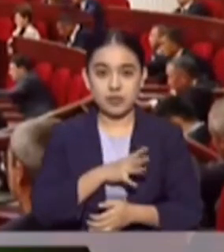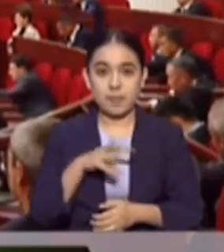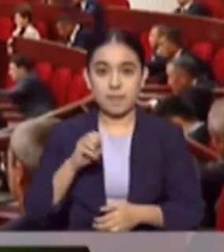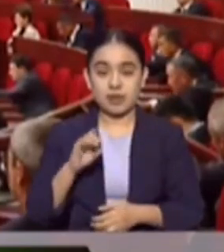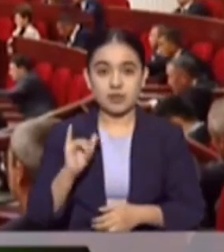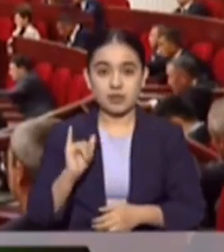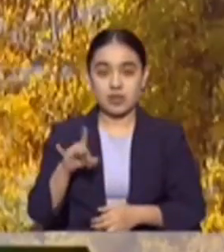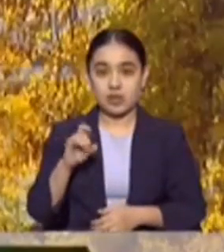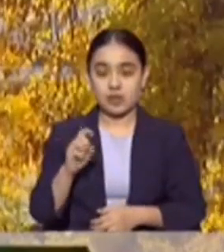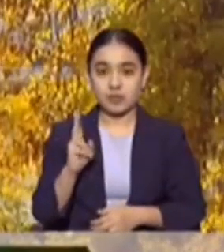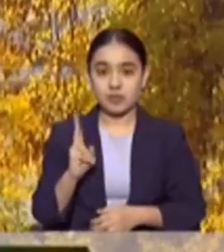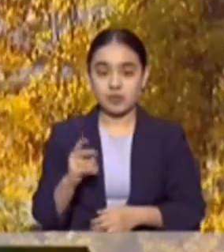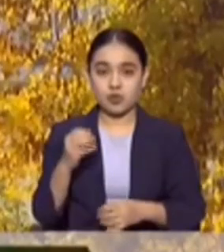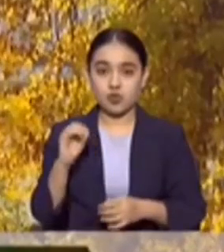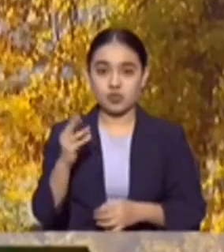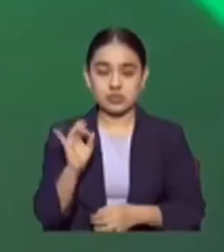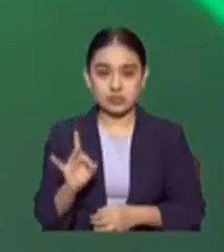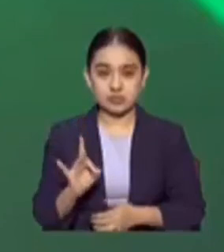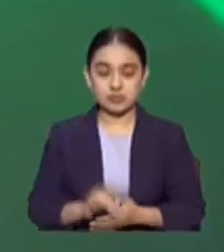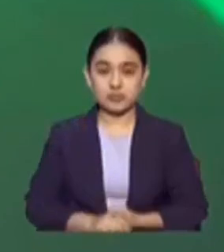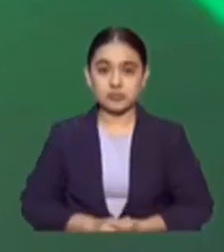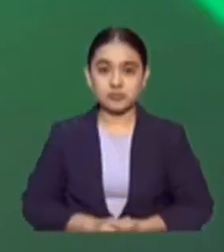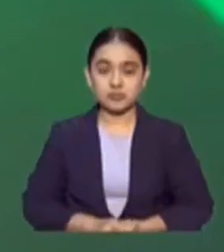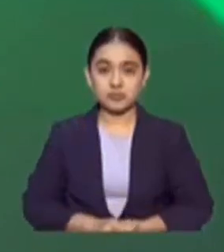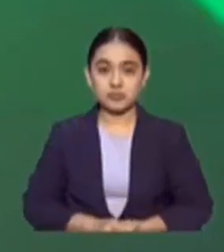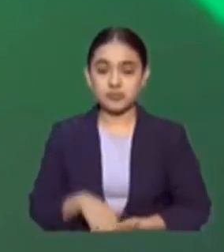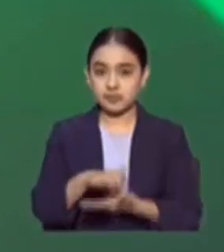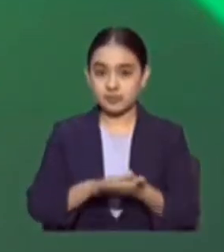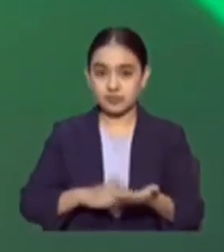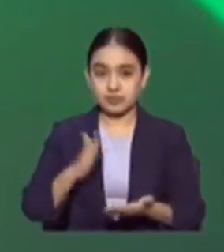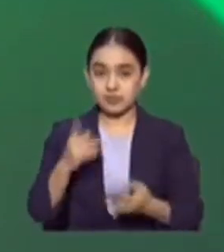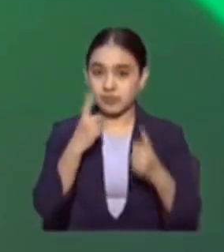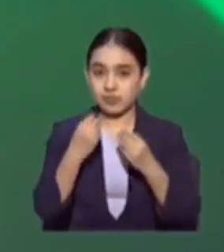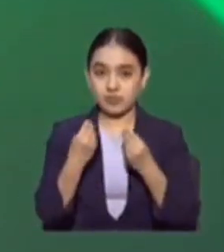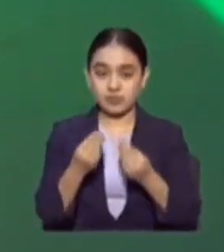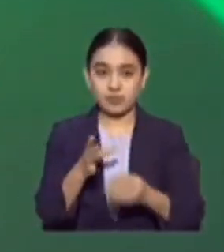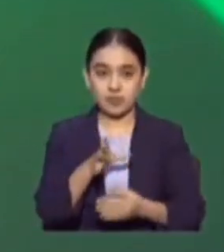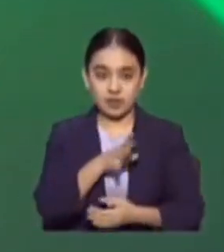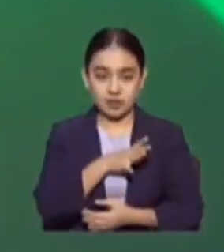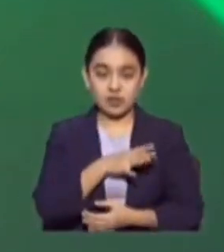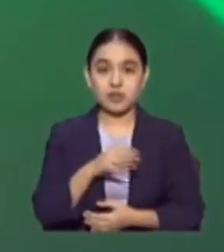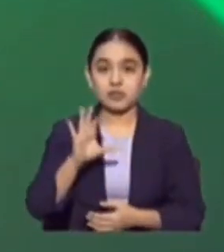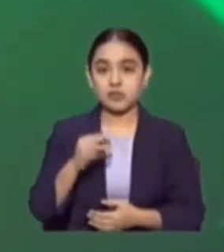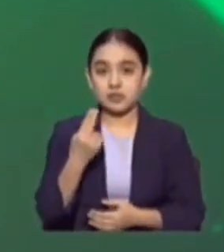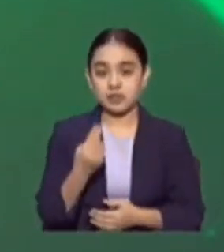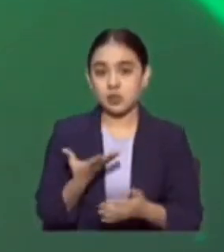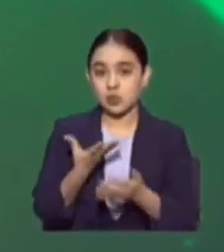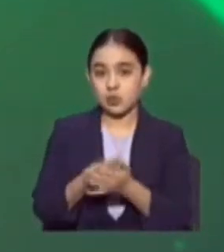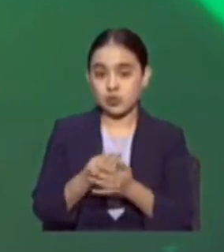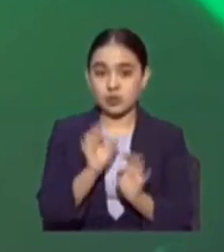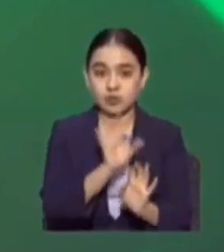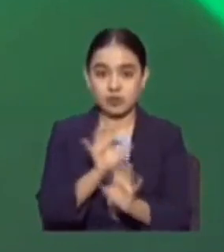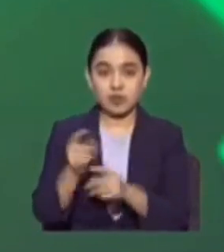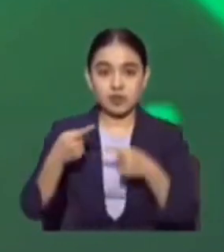Madina Umarova, Rahmatilla Qudratov, Yoshlar. Davom etamiz. Xabar berib borayotganimizdek, ijtimoiy to'lovlarni